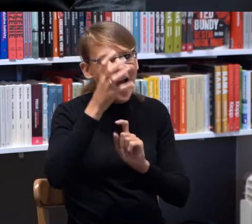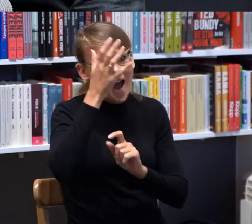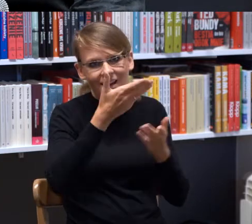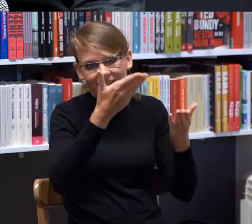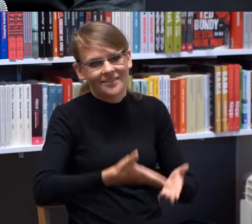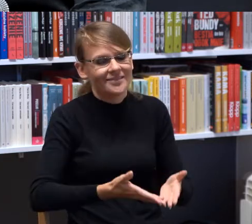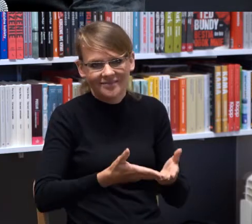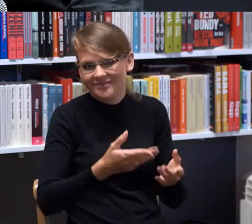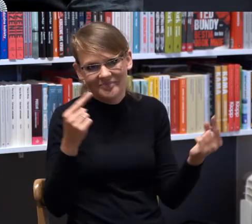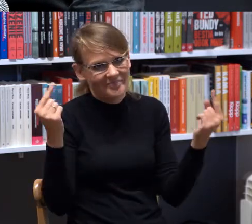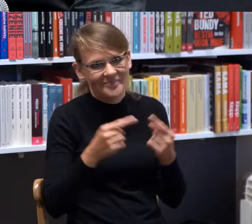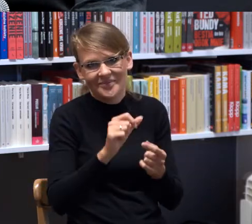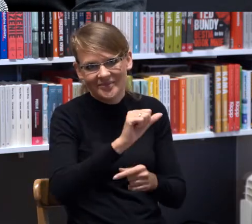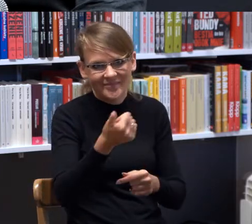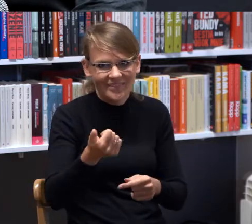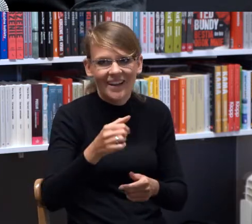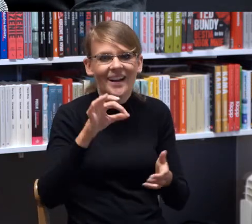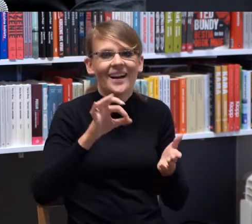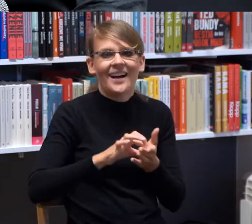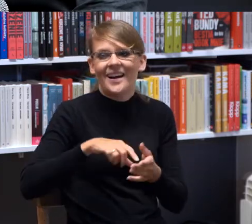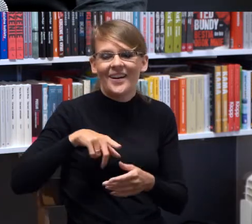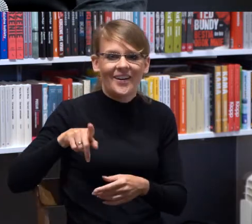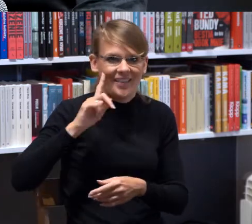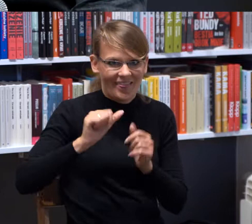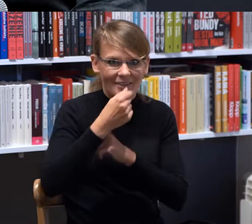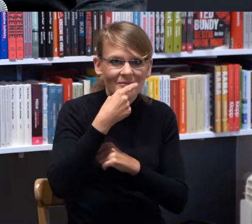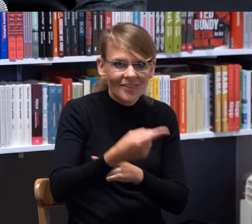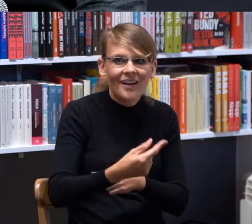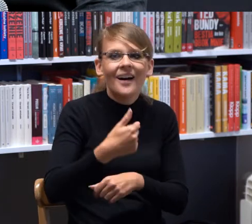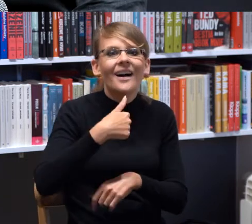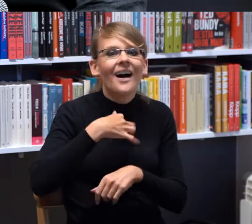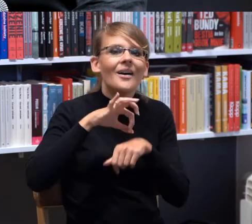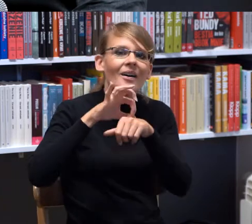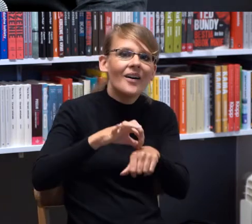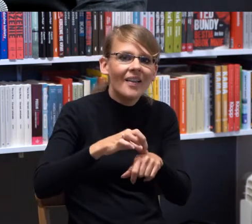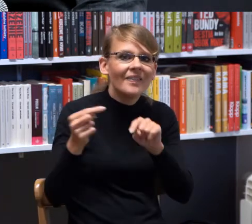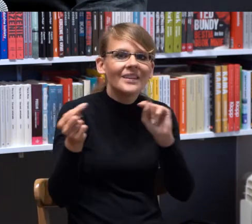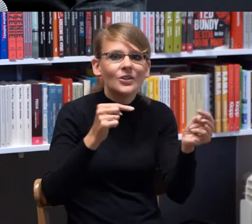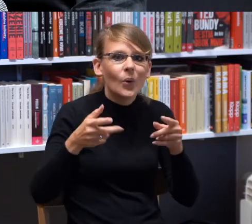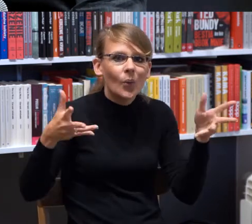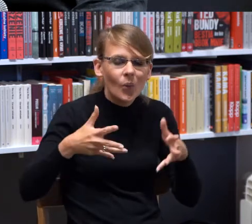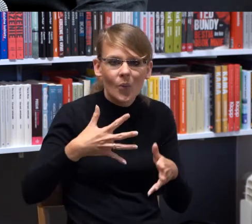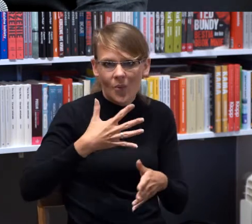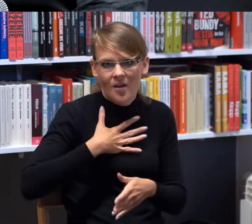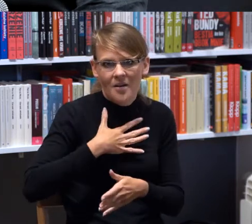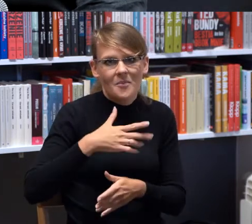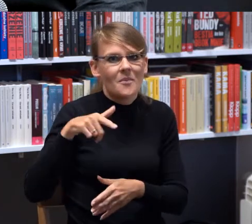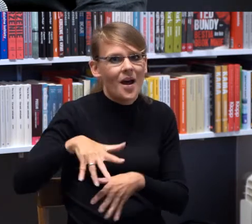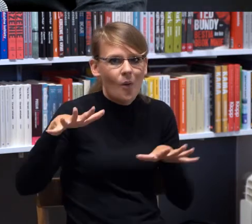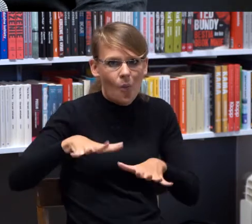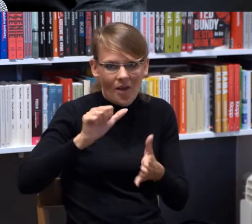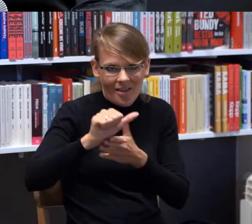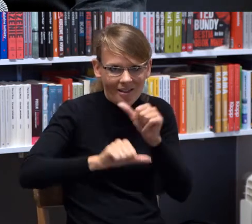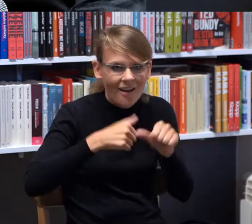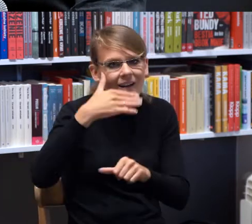prawda. Pan to wyjął mi z ust, bo ja jako moderatorka dyskusyjnych klubów z 11-letnim stażem wiem, co to znaczy,